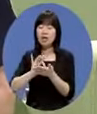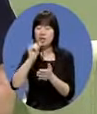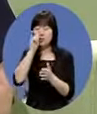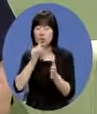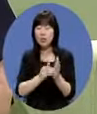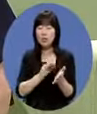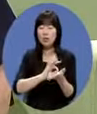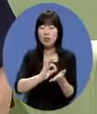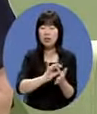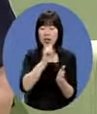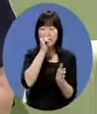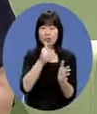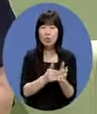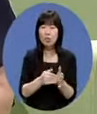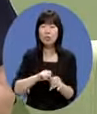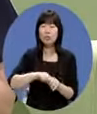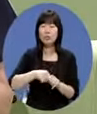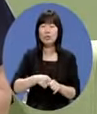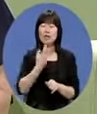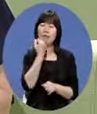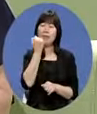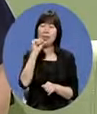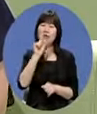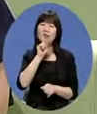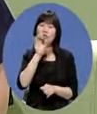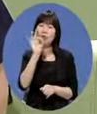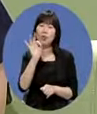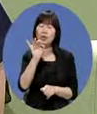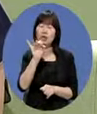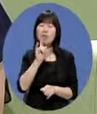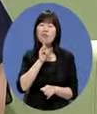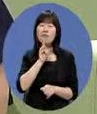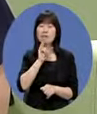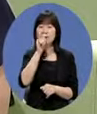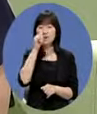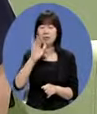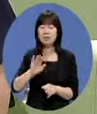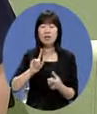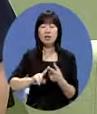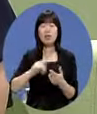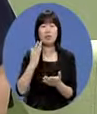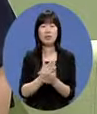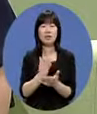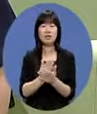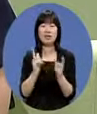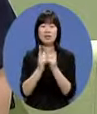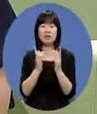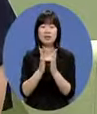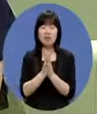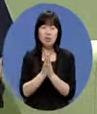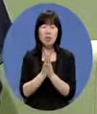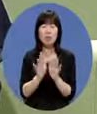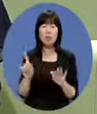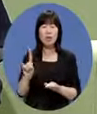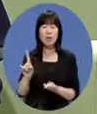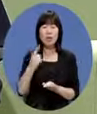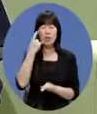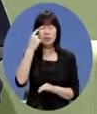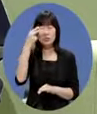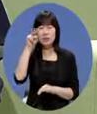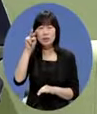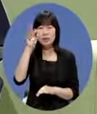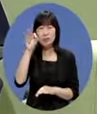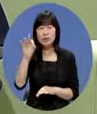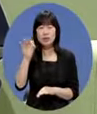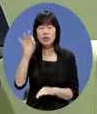이렇게 들어갔고 굳이 뭐 그 뻔한 돈이잖아 뭐 이렇게 이야기를 하시는데 그게 아니고 실질적으로 뭔가 눈에